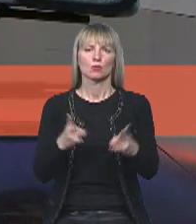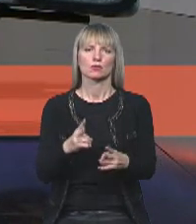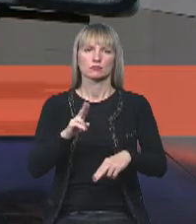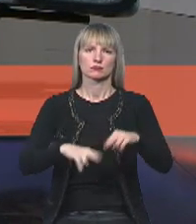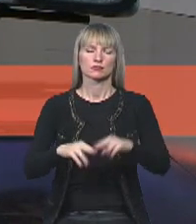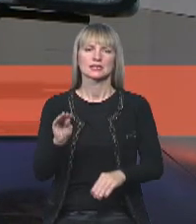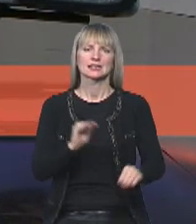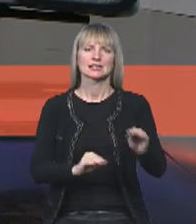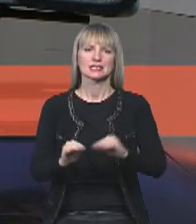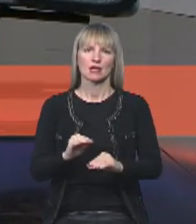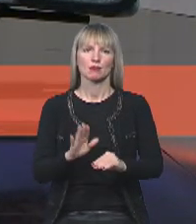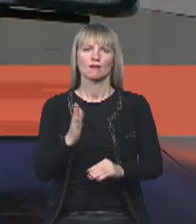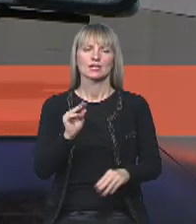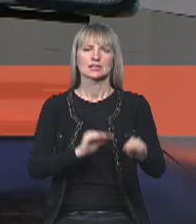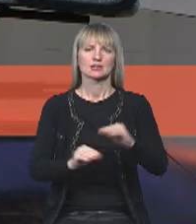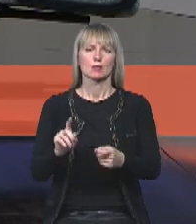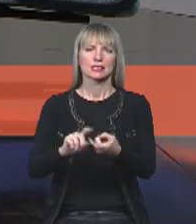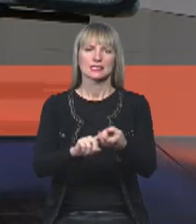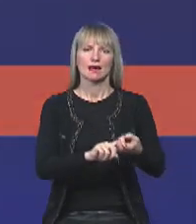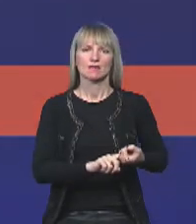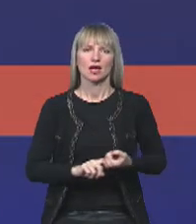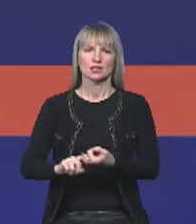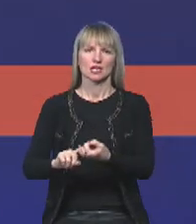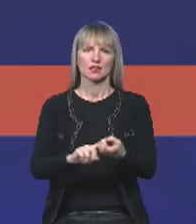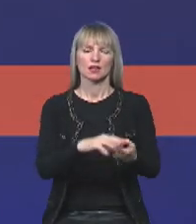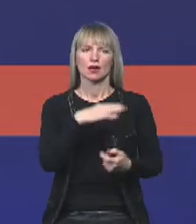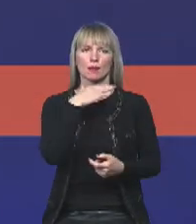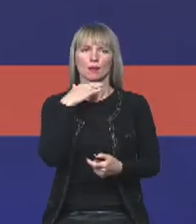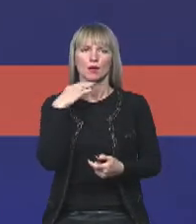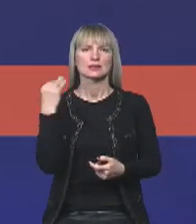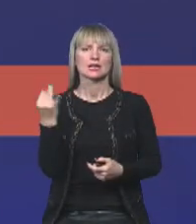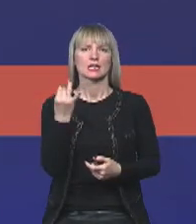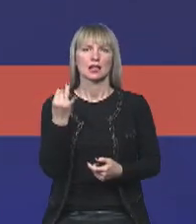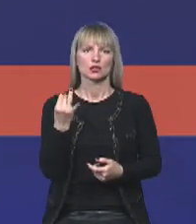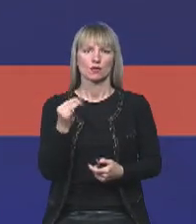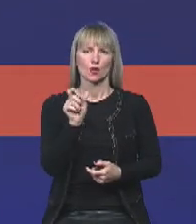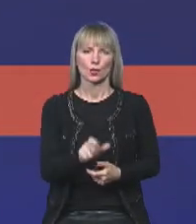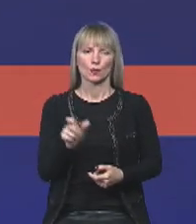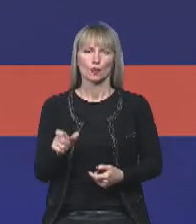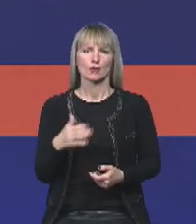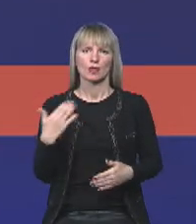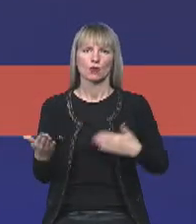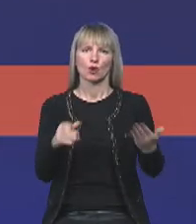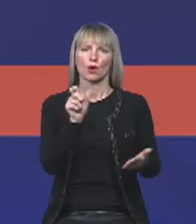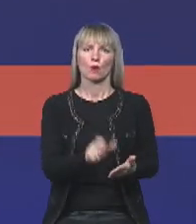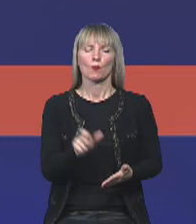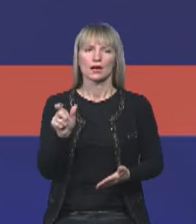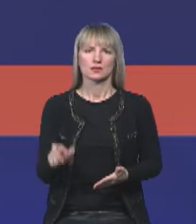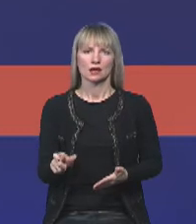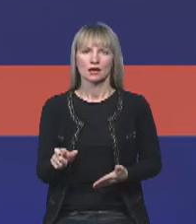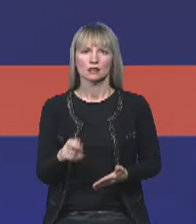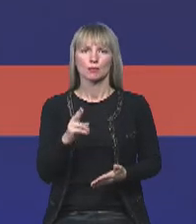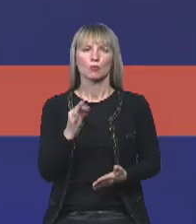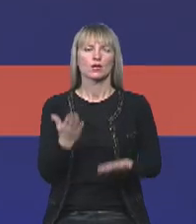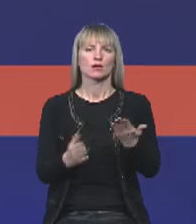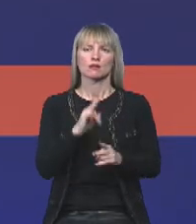будувати систему. У системі зав'язані багато, так би мовити, заінтересованих сторін. Це і громадяни, бо